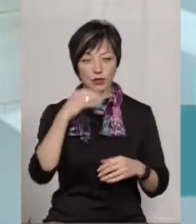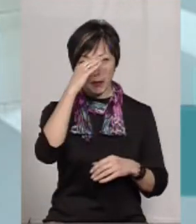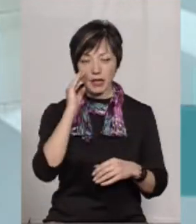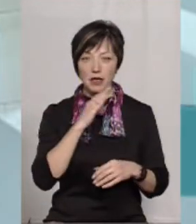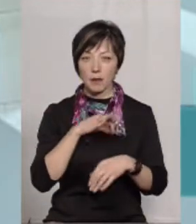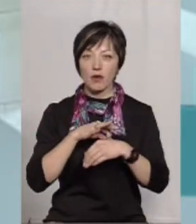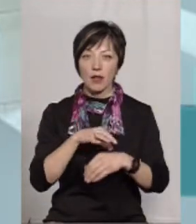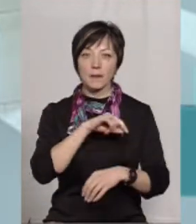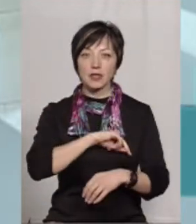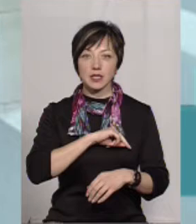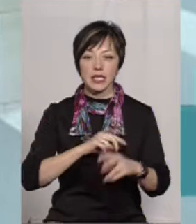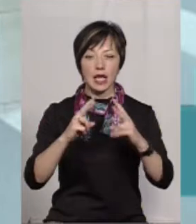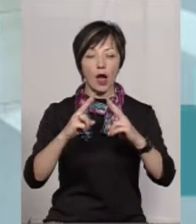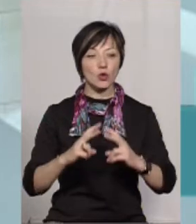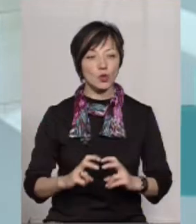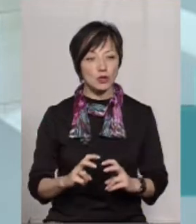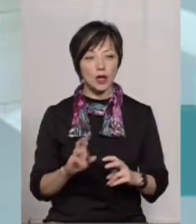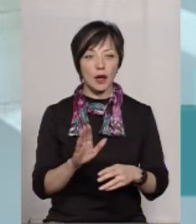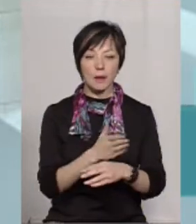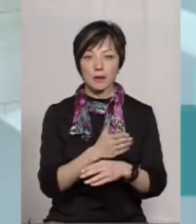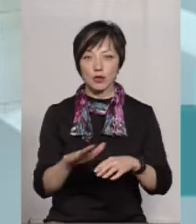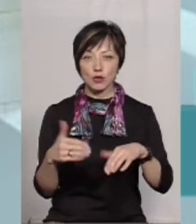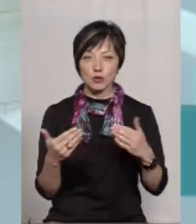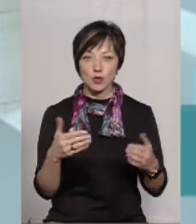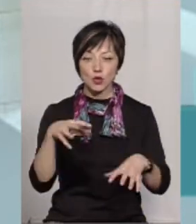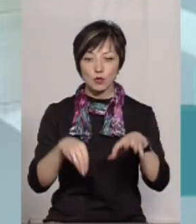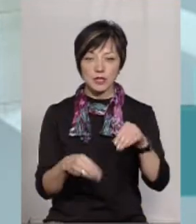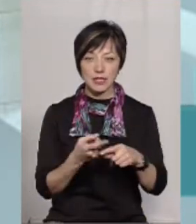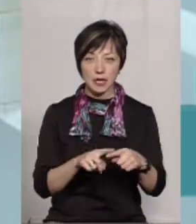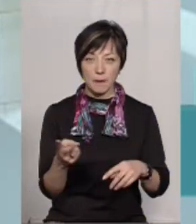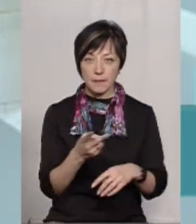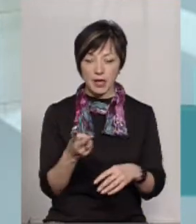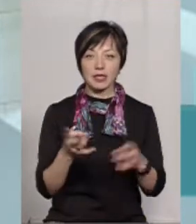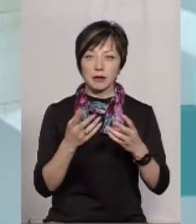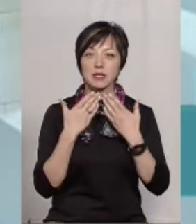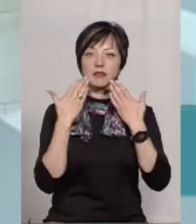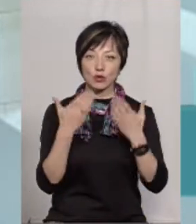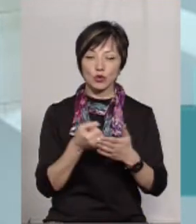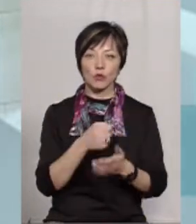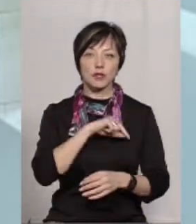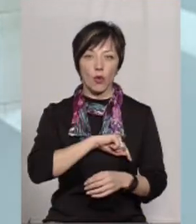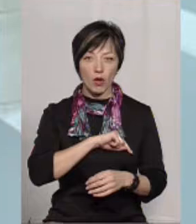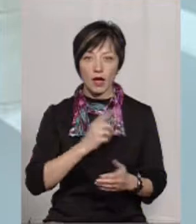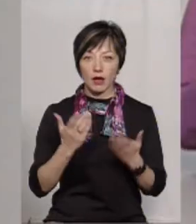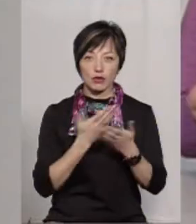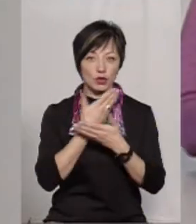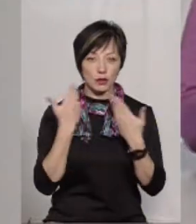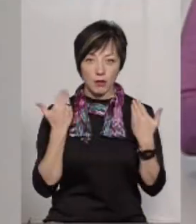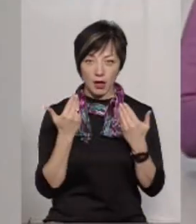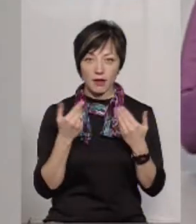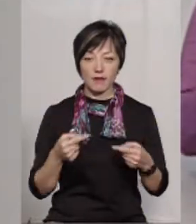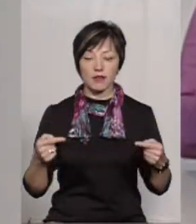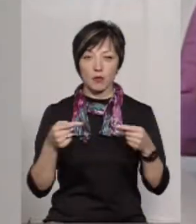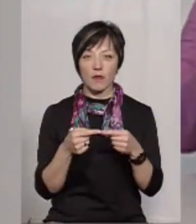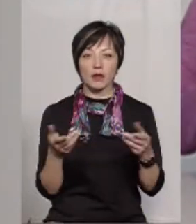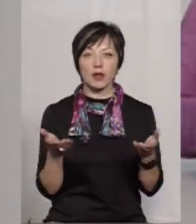щоб ми провели психологічну діагностику міжсобистісної сумісності цієї пари. Тобто слід звернутися до психолога, якщо немає